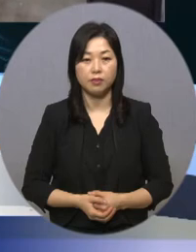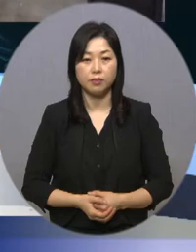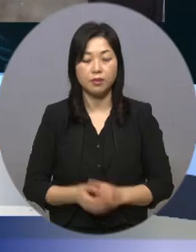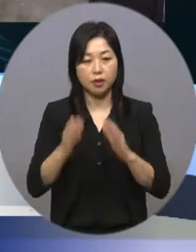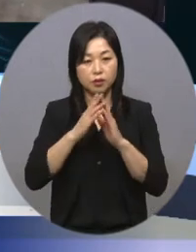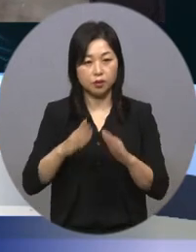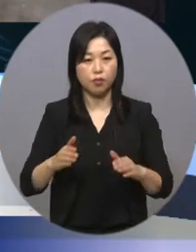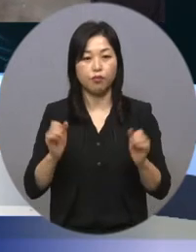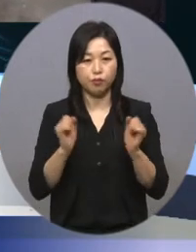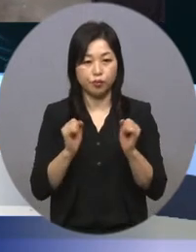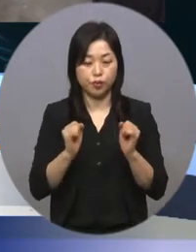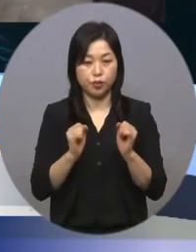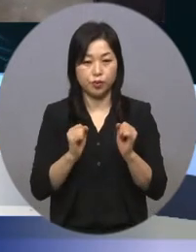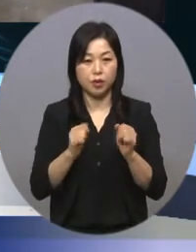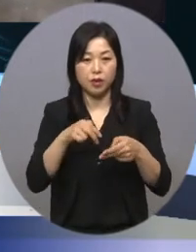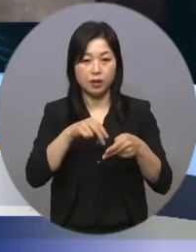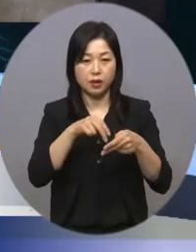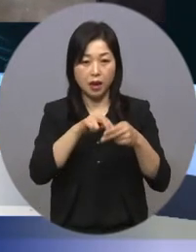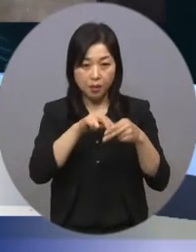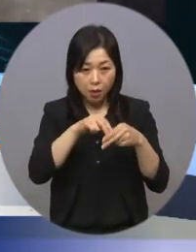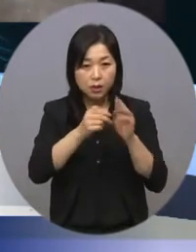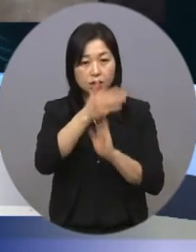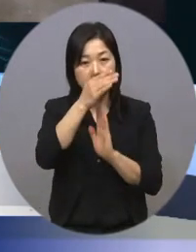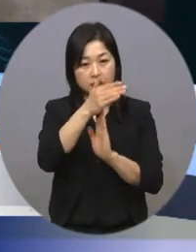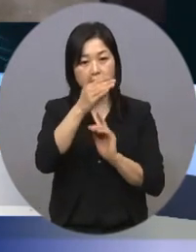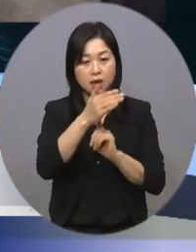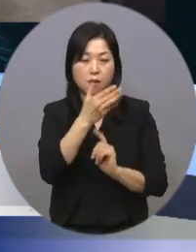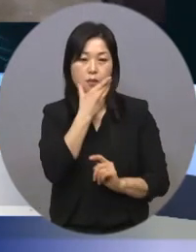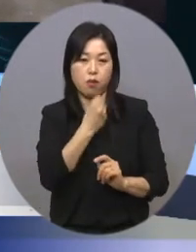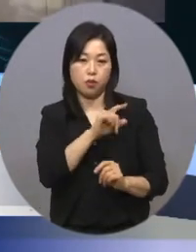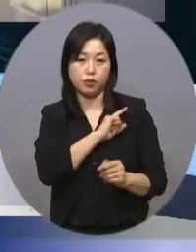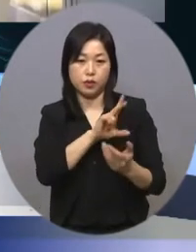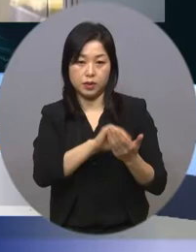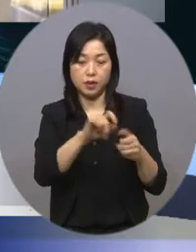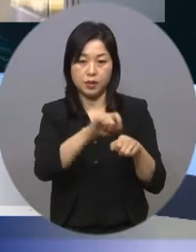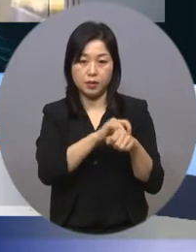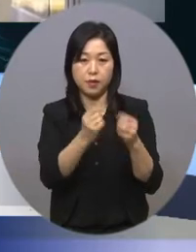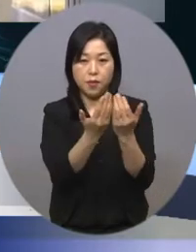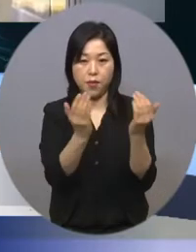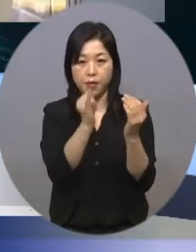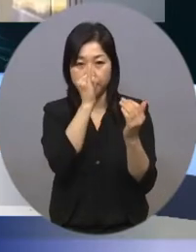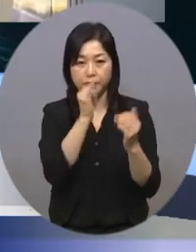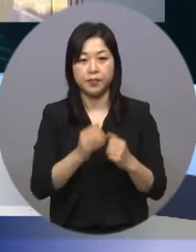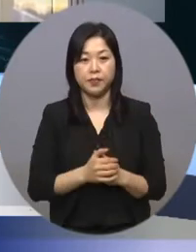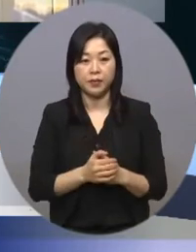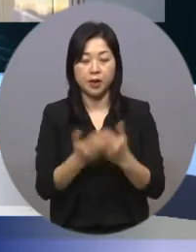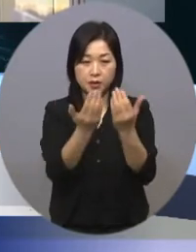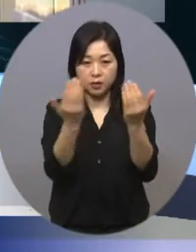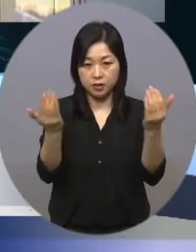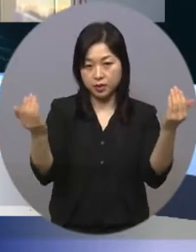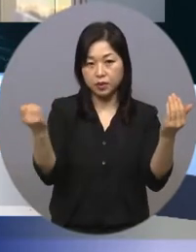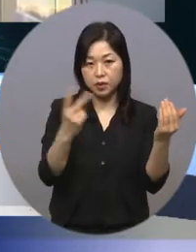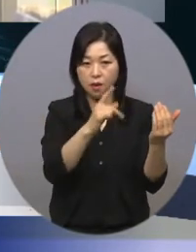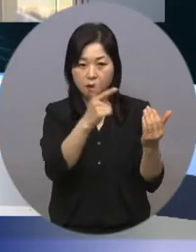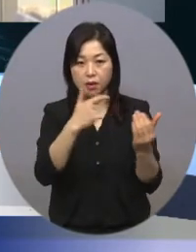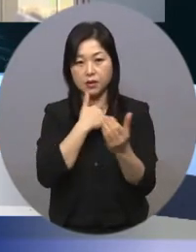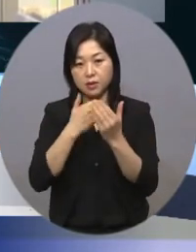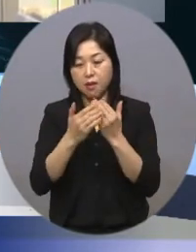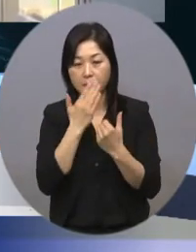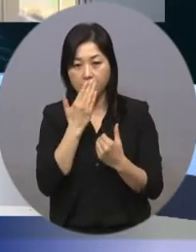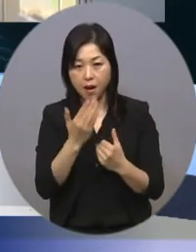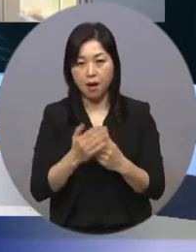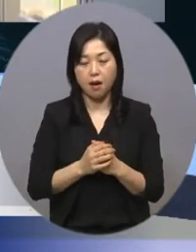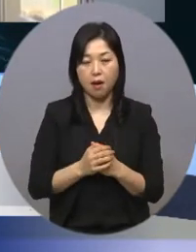전북 남원시가 새해를 맞아 복을 주제로 특별 기획전을 마련했습니다. 전시와 함께 여러 체험도 할 수